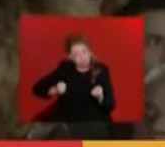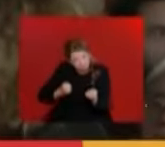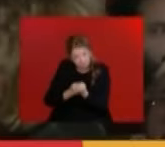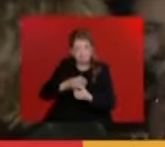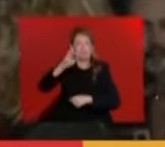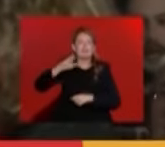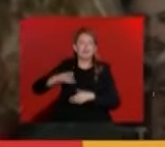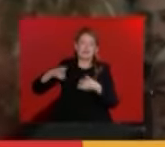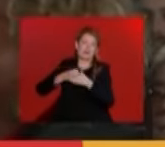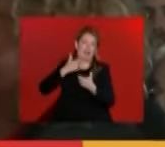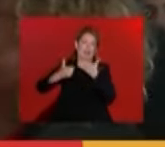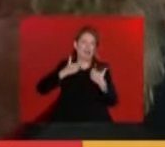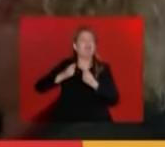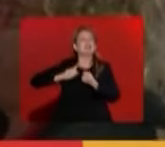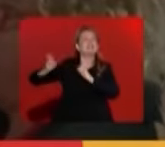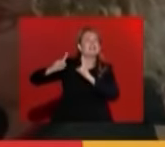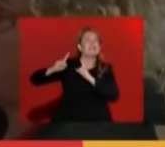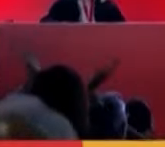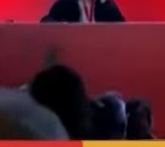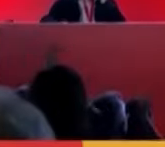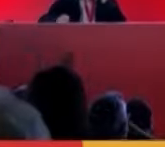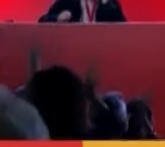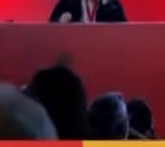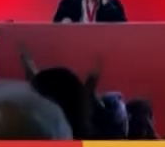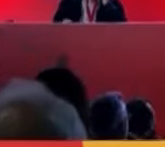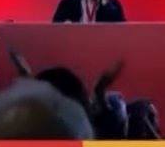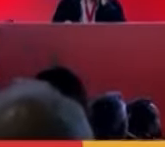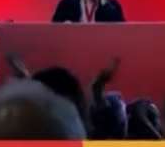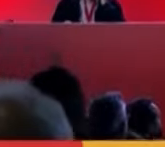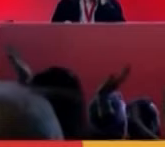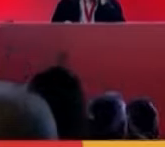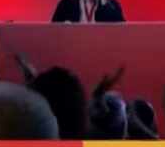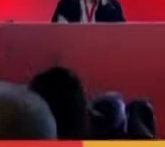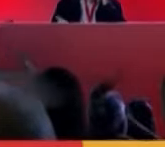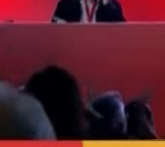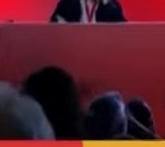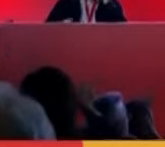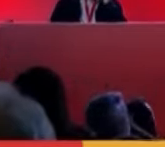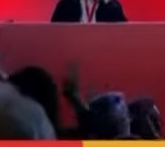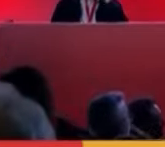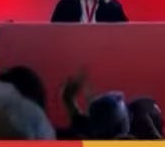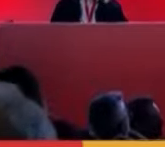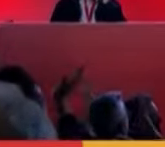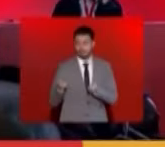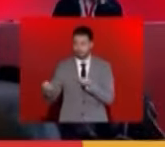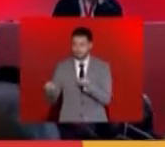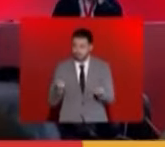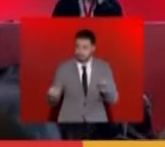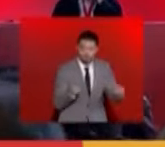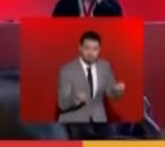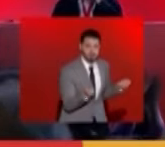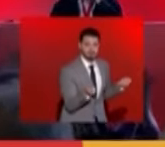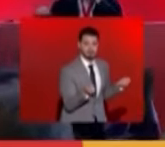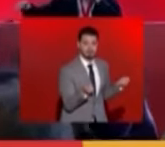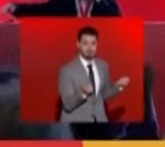και δημοσκόπων που λένε σήμερα τελείωσε ο ΣΥΡΙΖΑ, ο Κασελάκης έρχεται και διάφορα τέτοια. Ναι. Κατά την εκτίμησή μου αυτά όλα